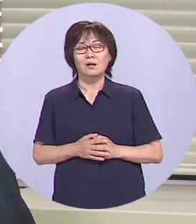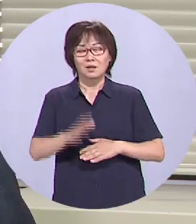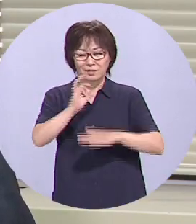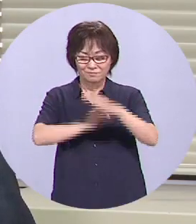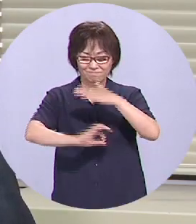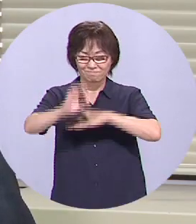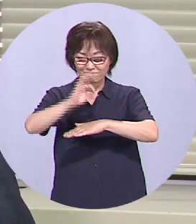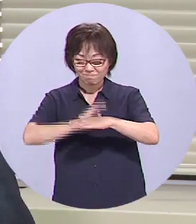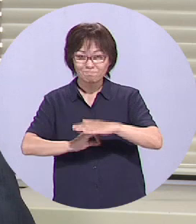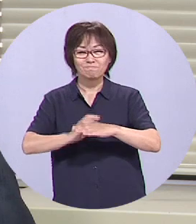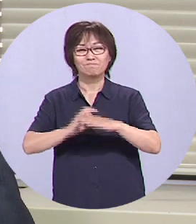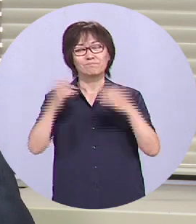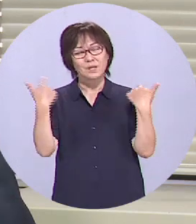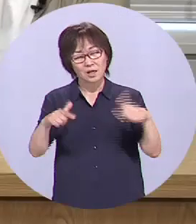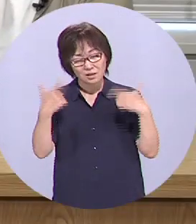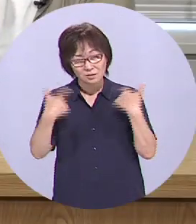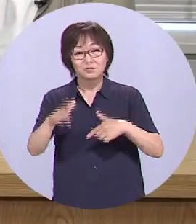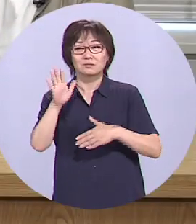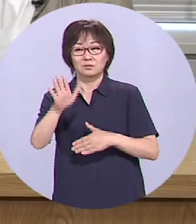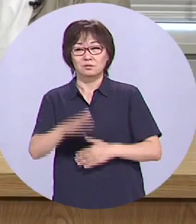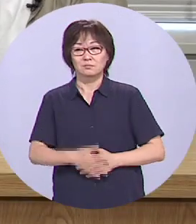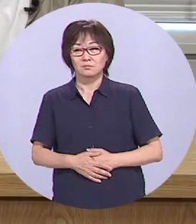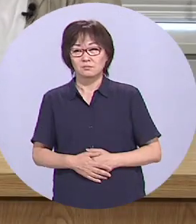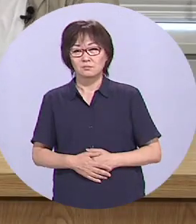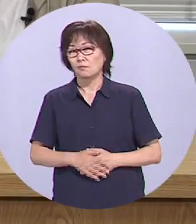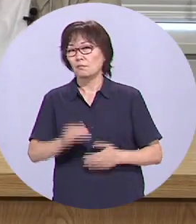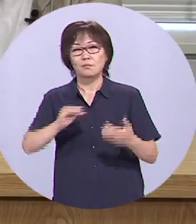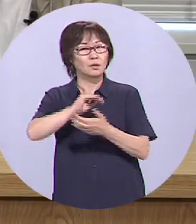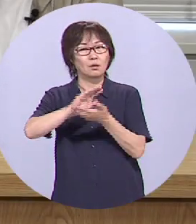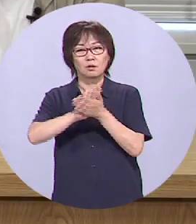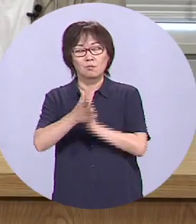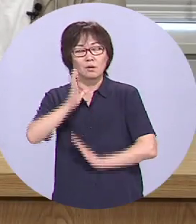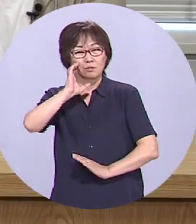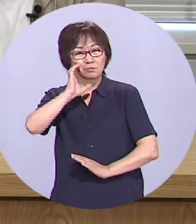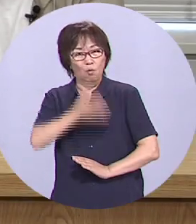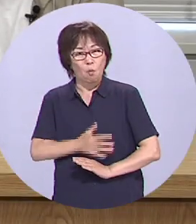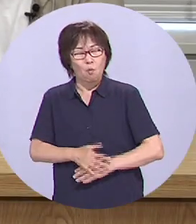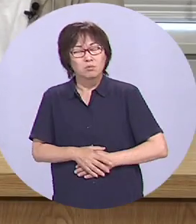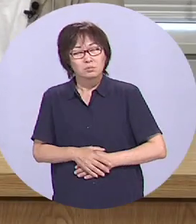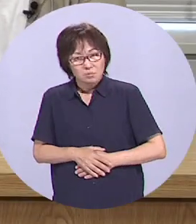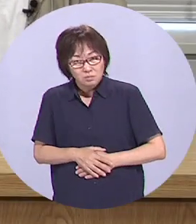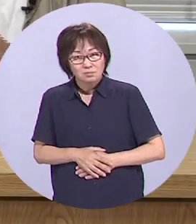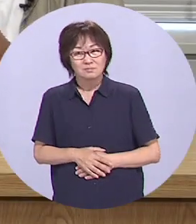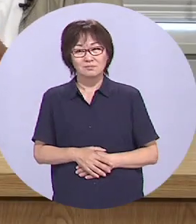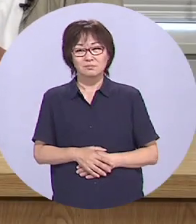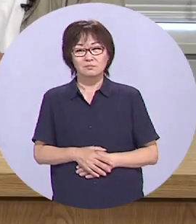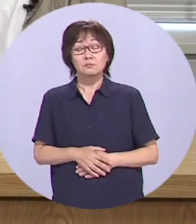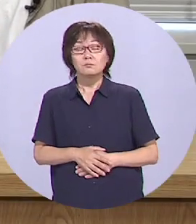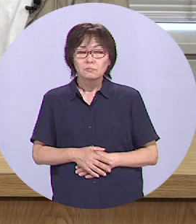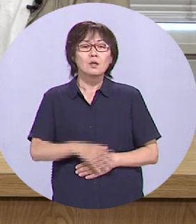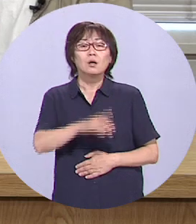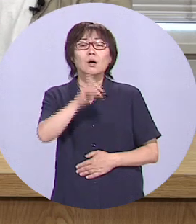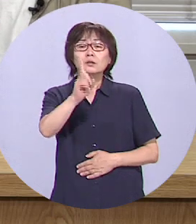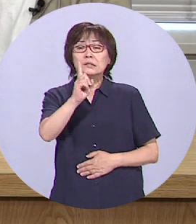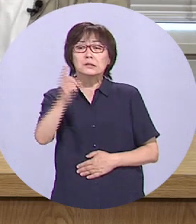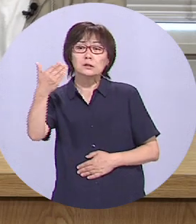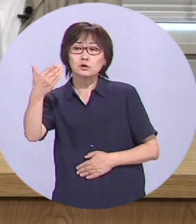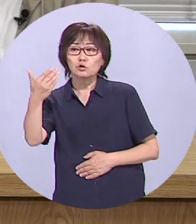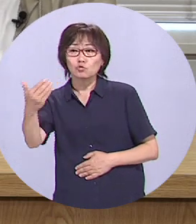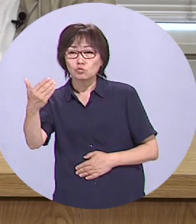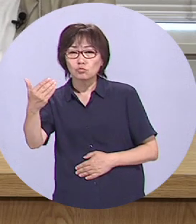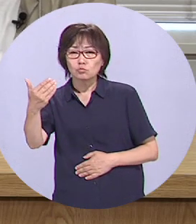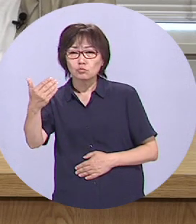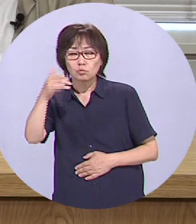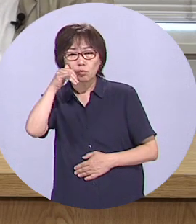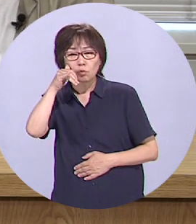時間365日になっております。 いや埼玉県すごい、はいはい、でその119番との使い